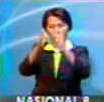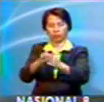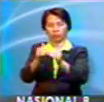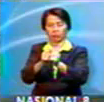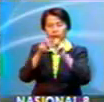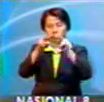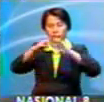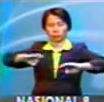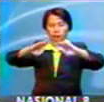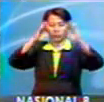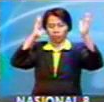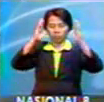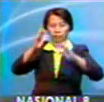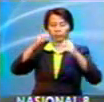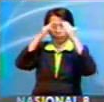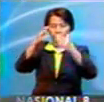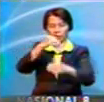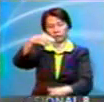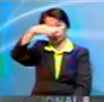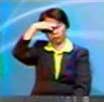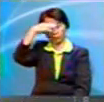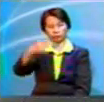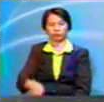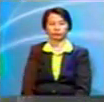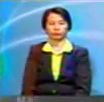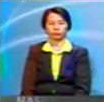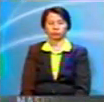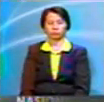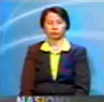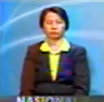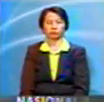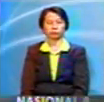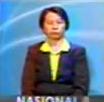perlawanan akhir Piala Malaysia antara Pahang dan Johor Darul Takzim.